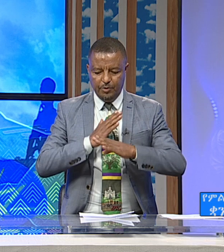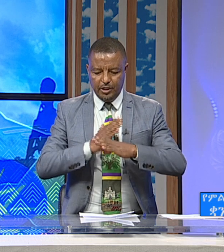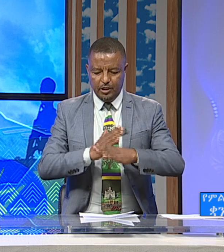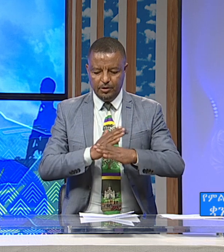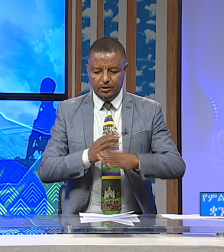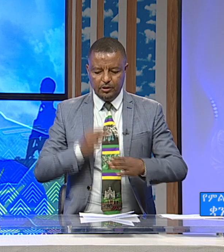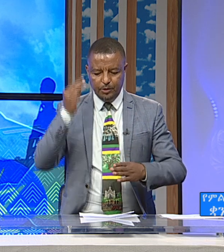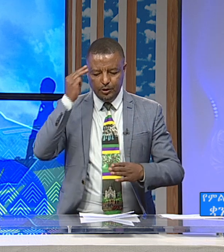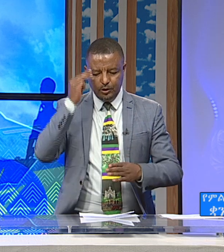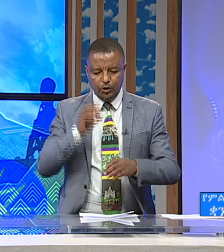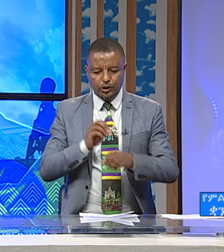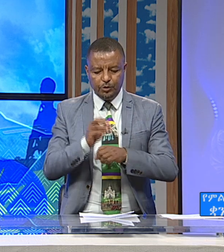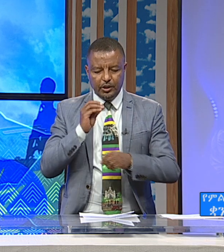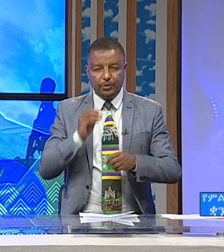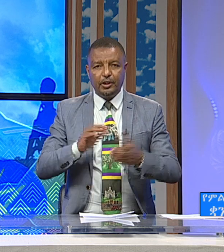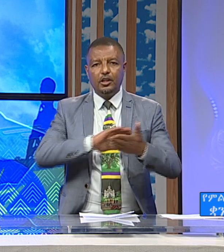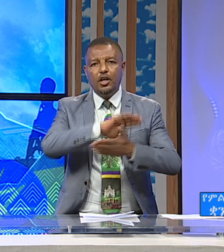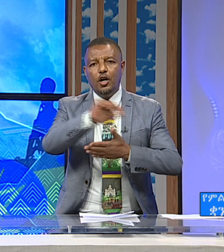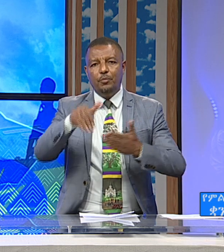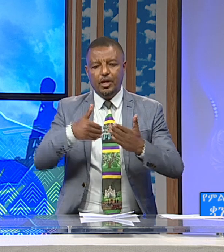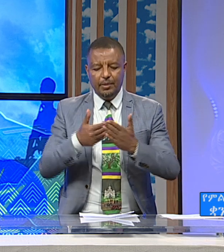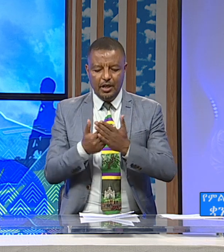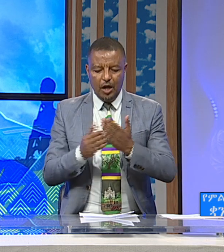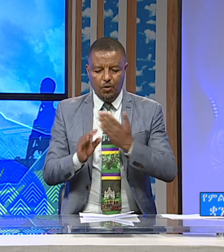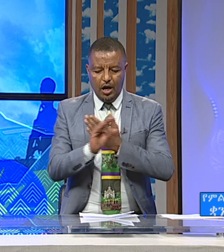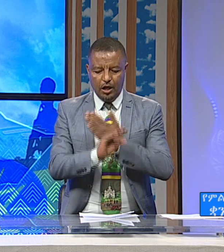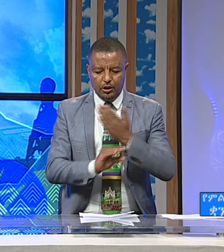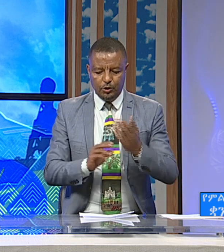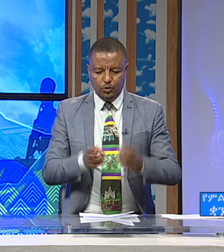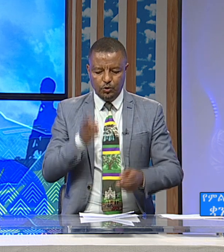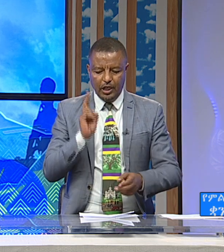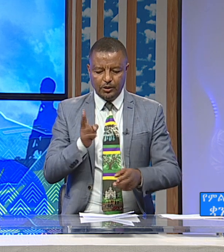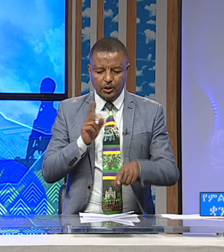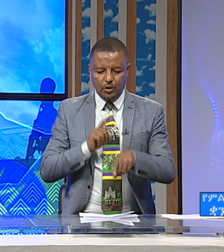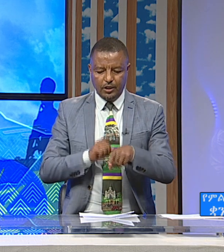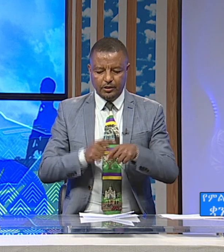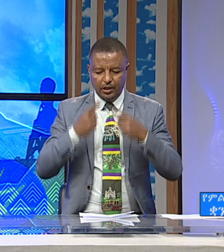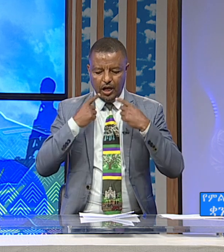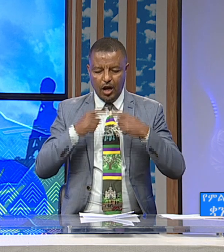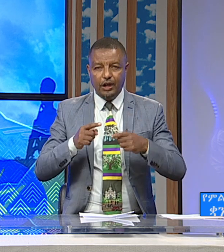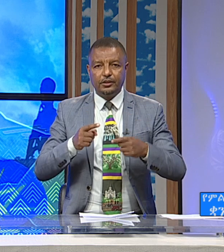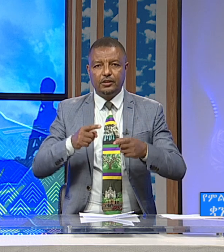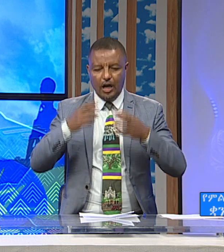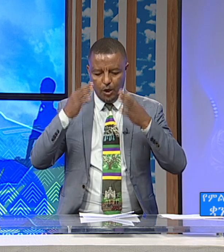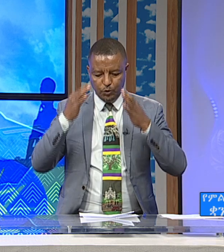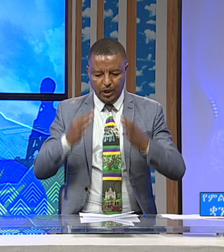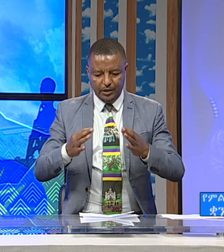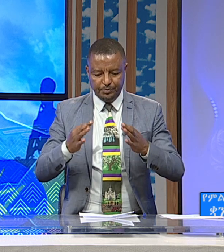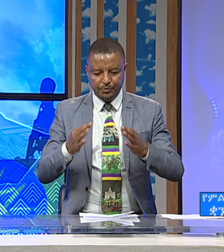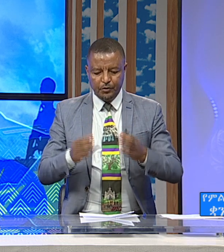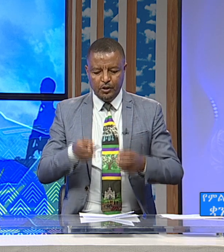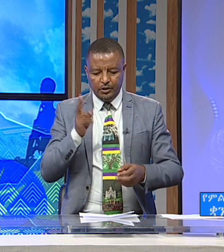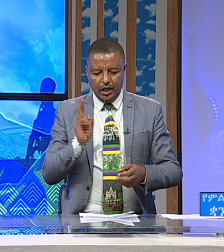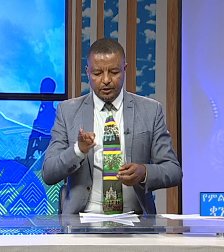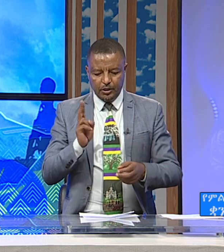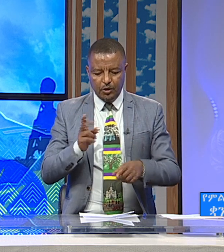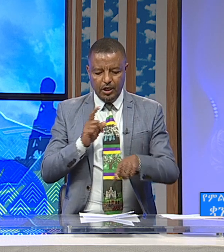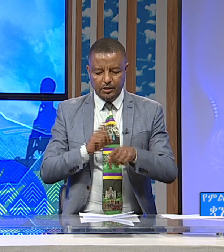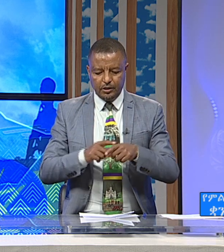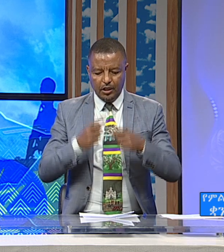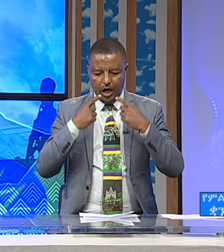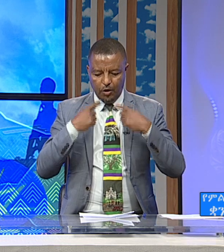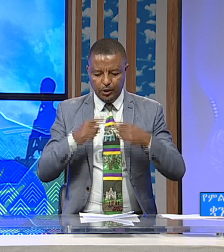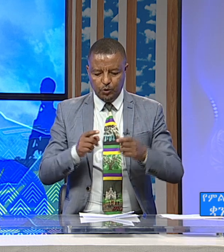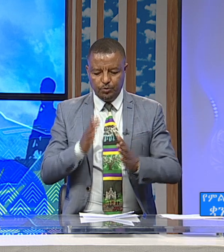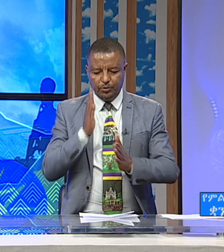አደጋ ለመቀልበስ የሚኒስትሮች ምክር ቤት በመላው አገሪቱ ያቸኳይ ጊዜ አዋጅ አውጇል።